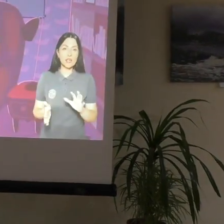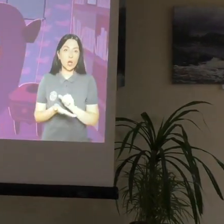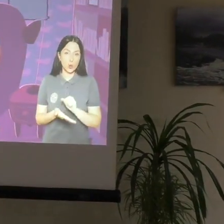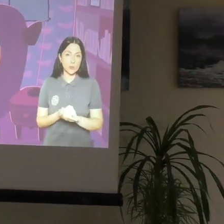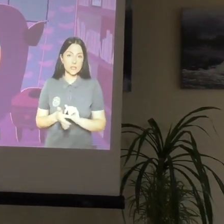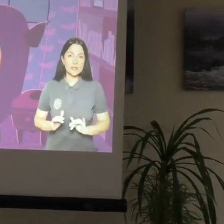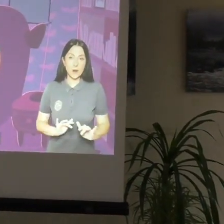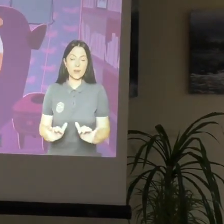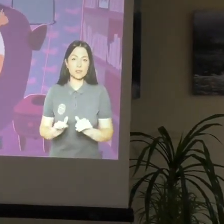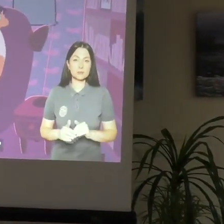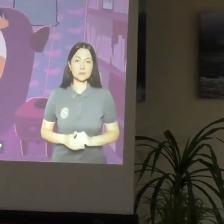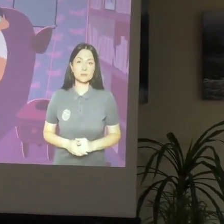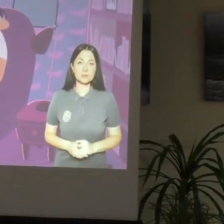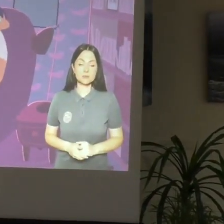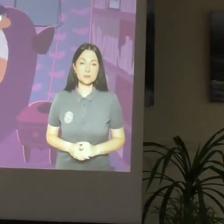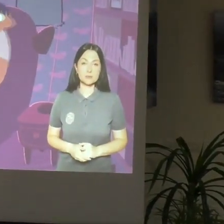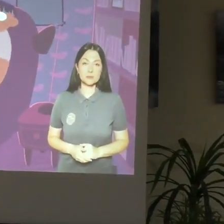Тривога не дає робити справи.